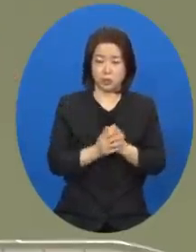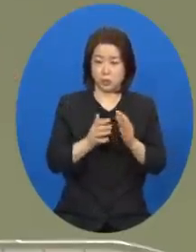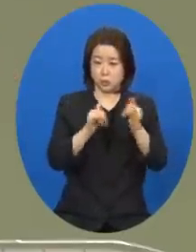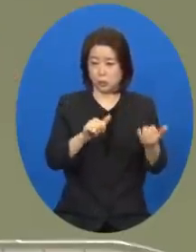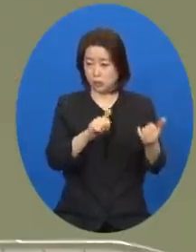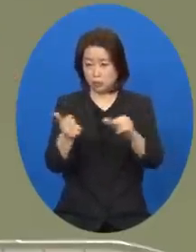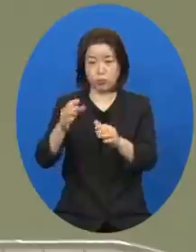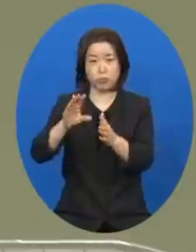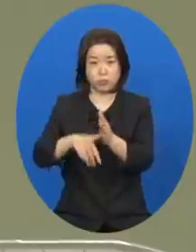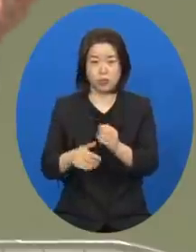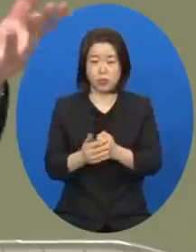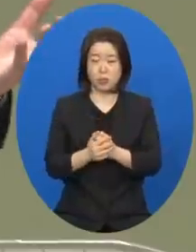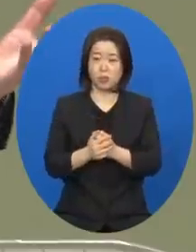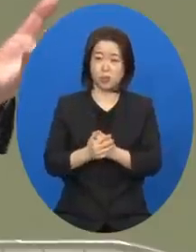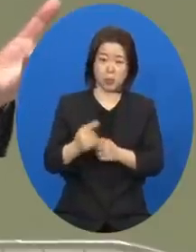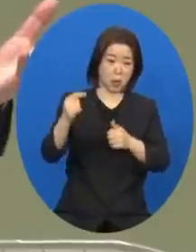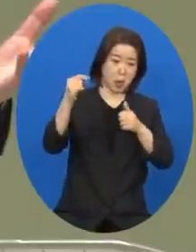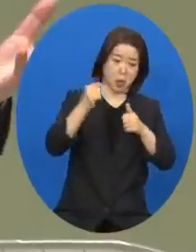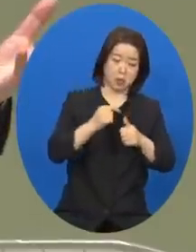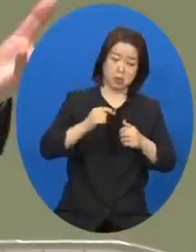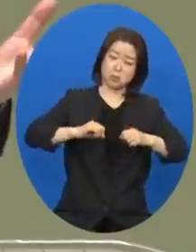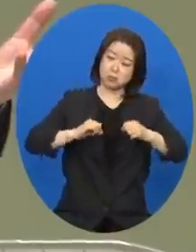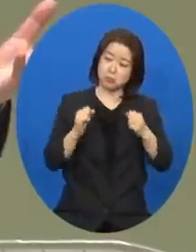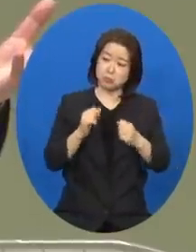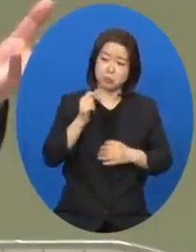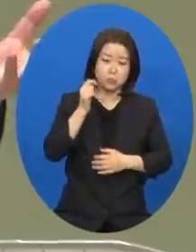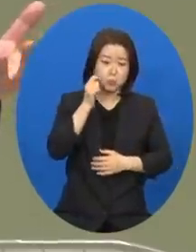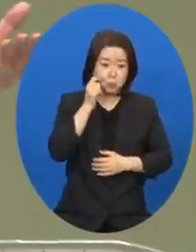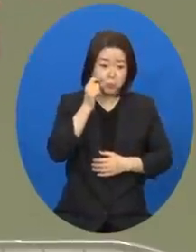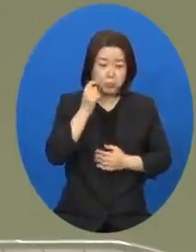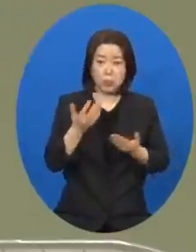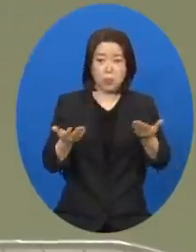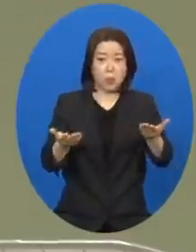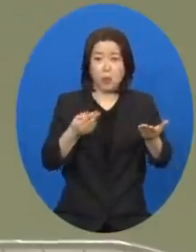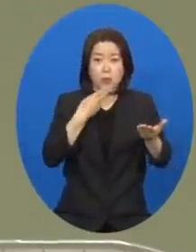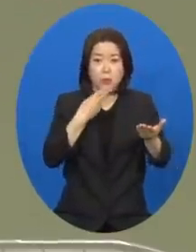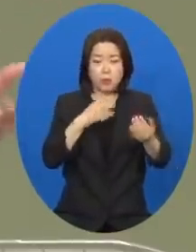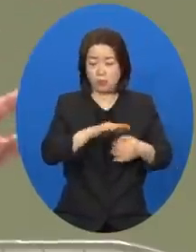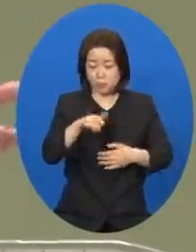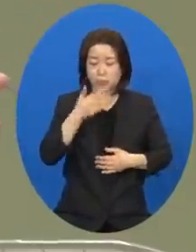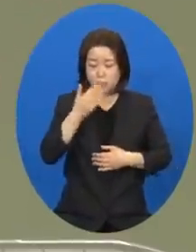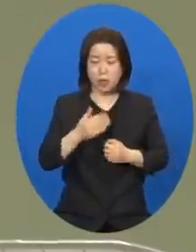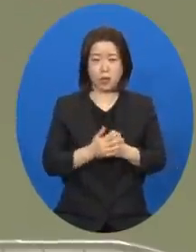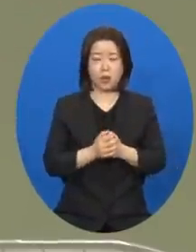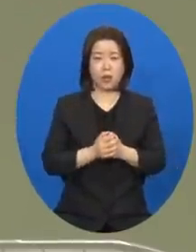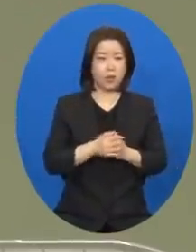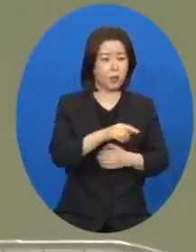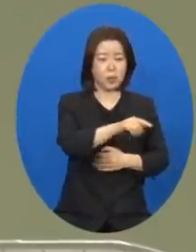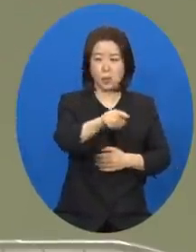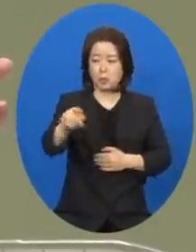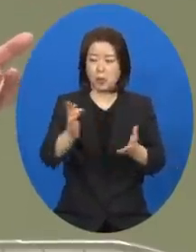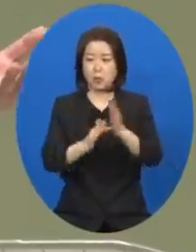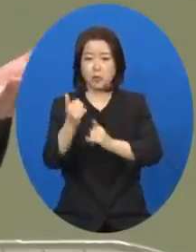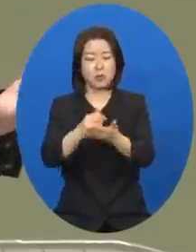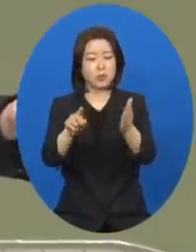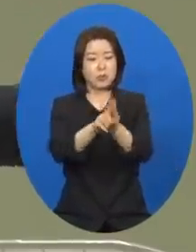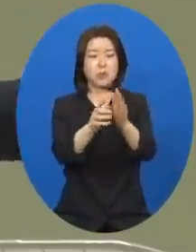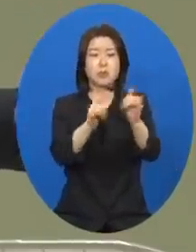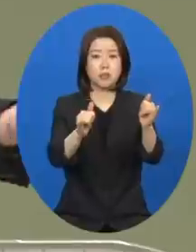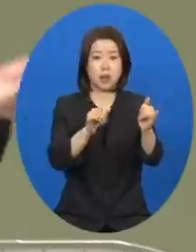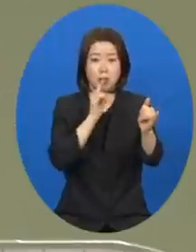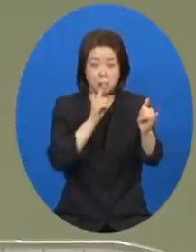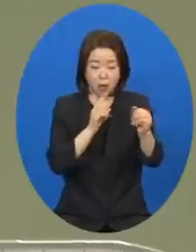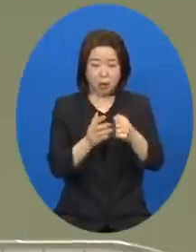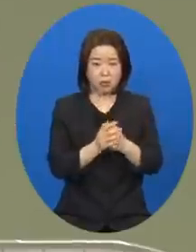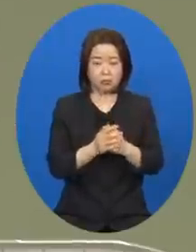죽으면 시키는 대로 못할 것도 뭐가 있겠냐. 여기도 다 예수 믿는 사람이라는데 다